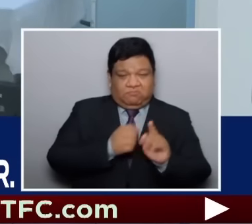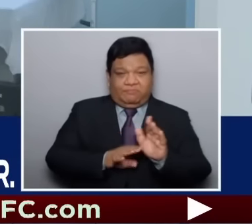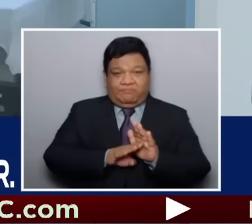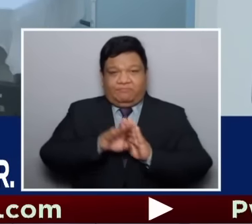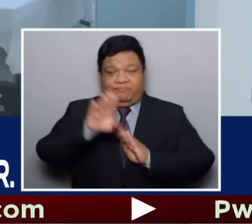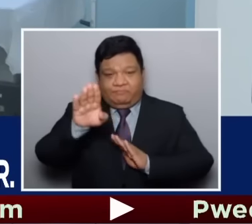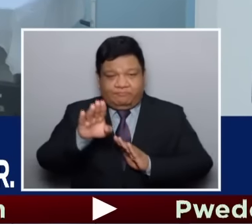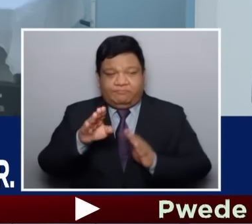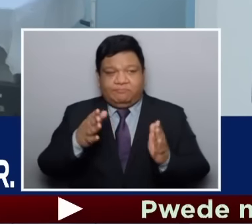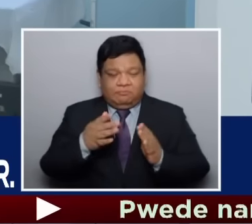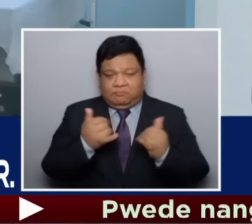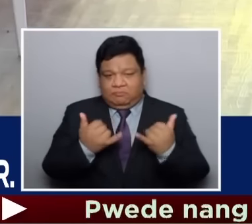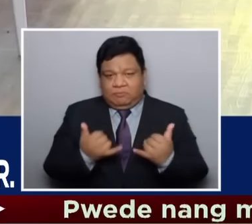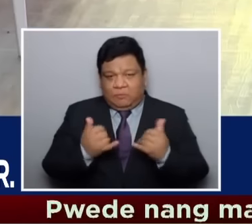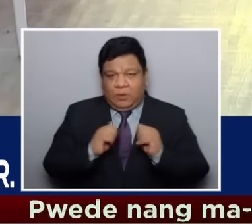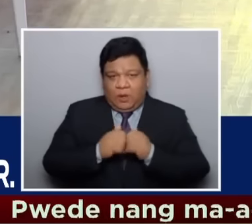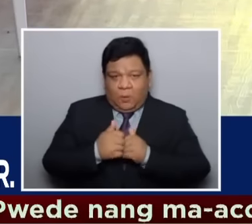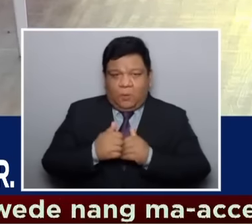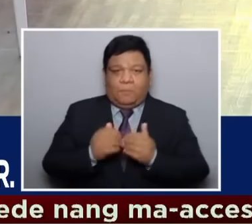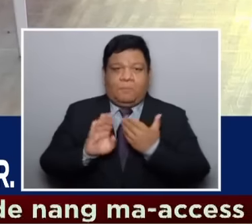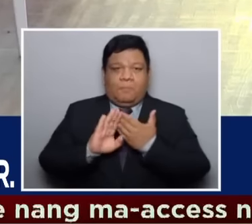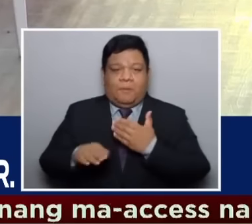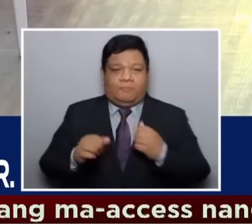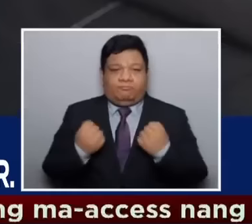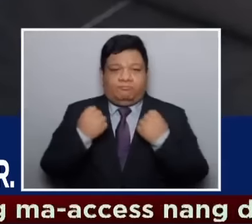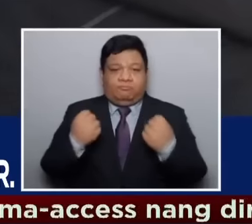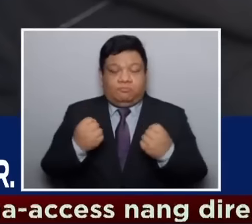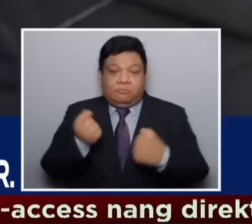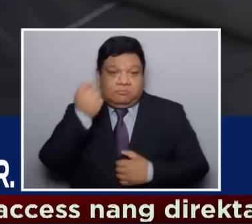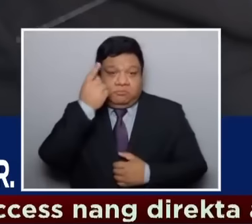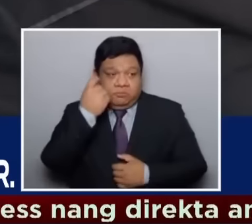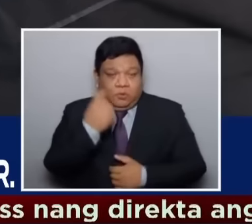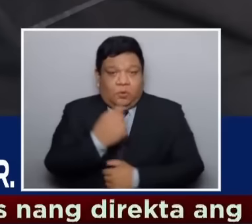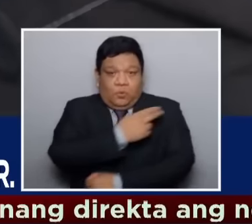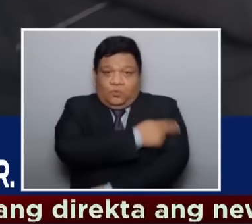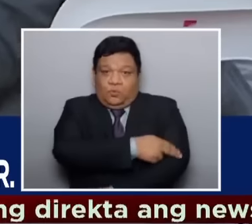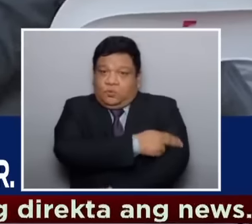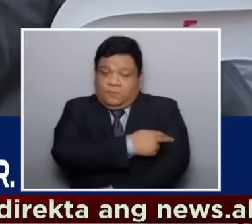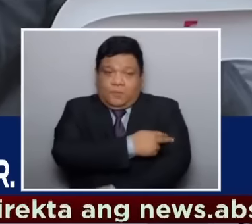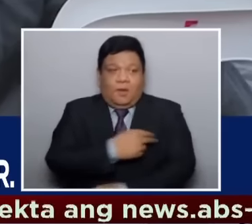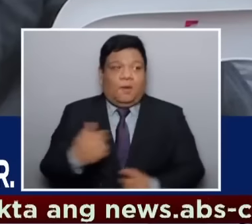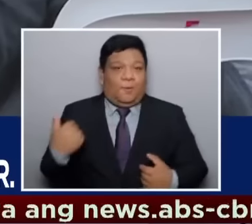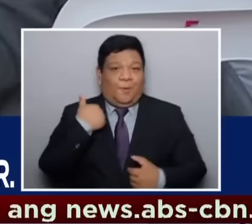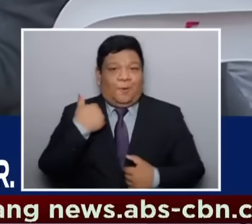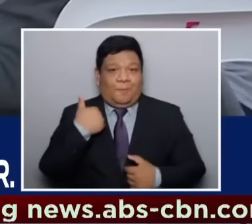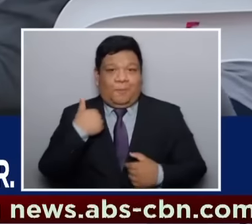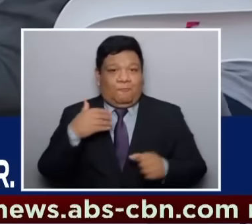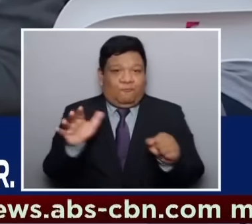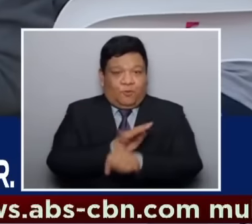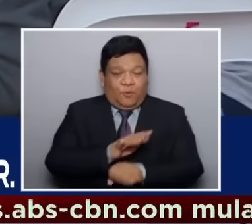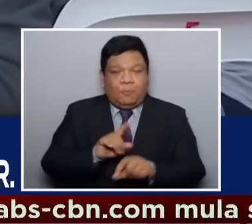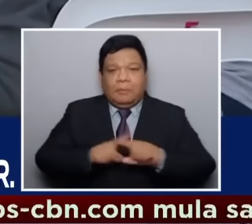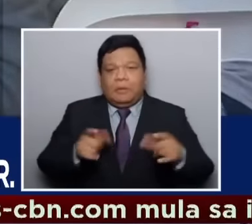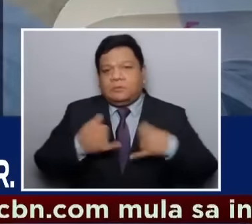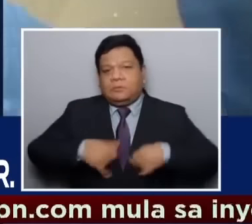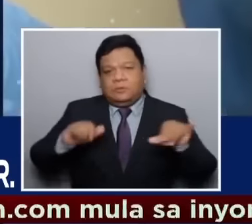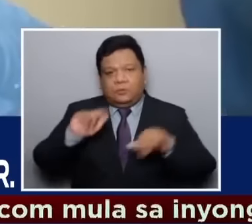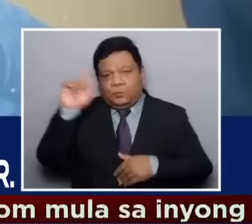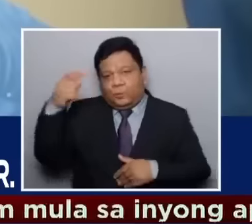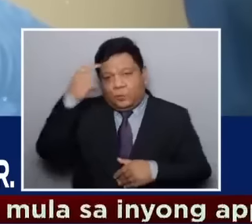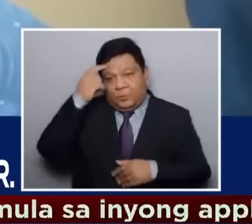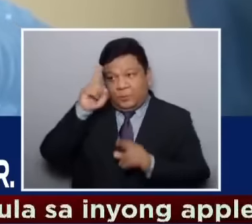mga pasyenteng may COVID-19, hindi pa rin aaabot ng gobyerno ang target nito na mabakunahan ang 80% ng populasyon.